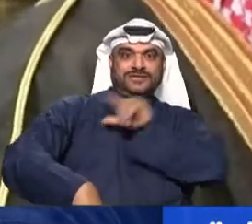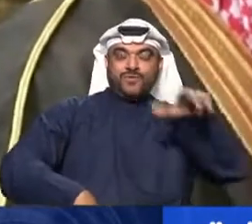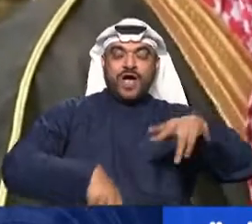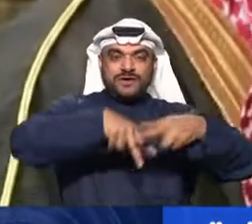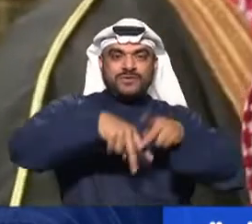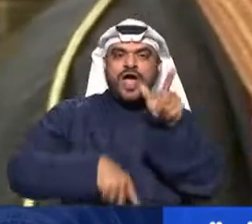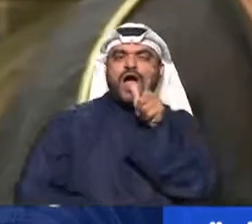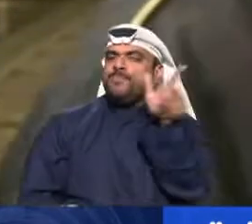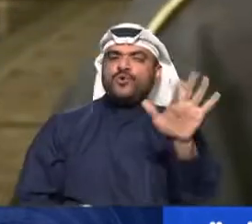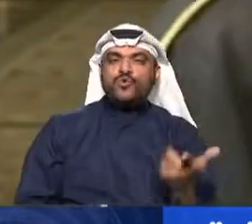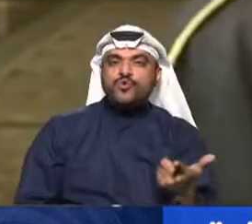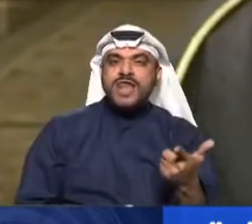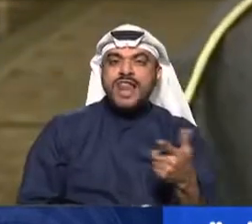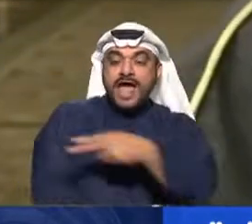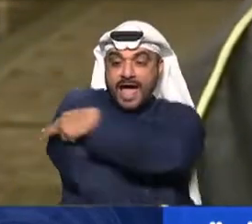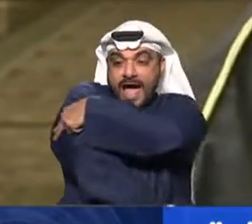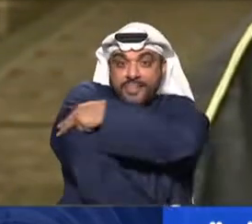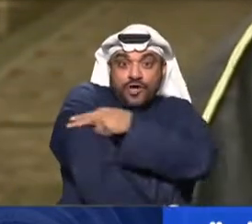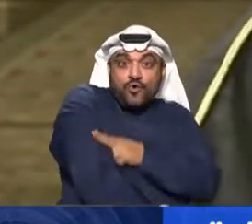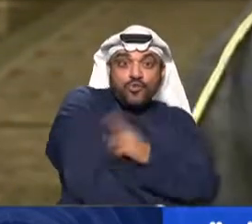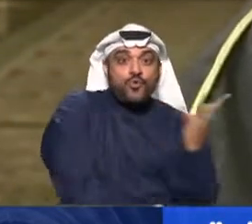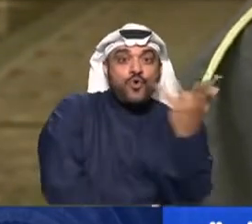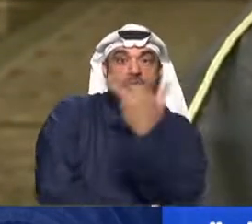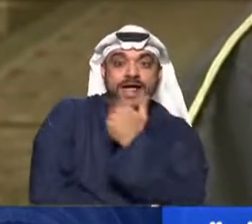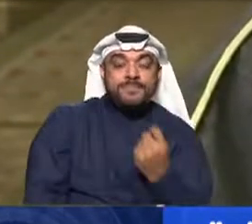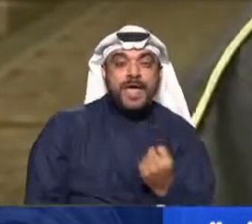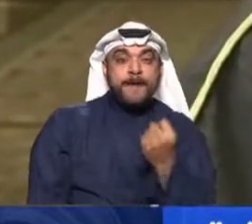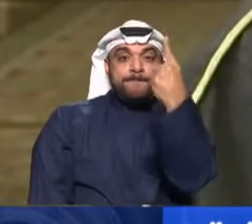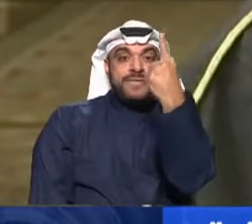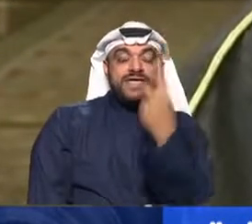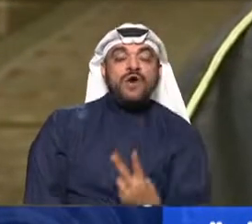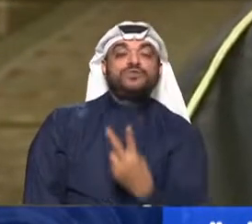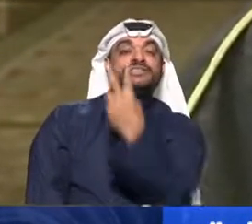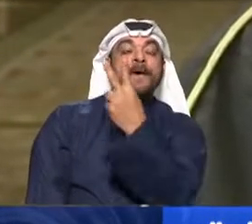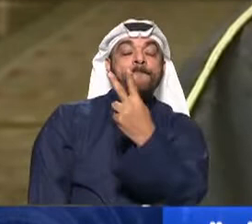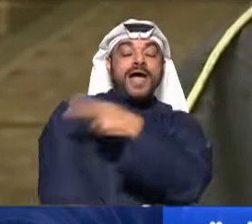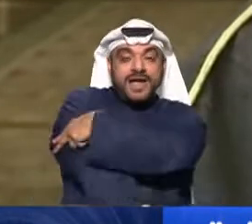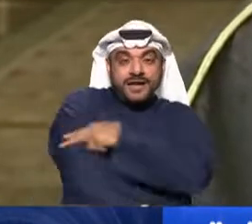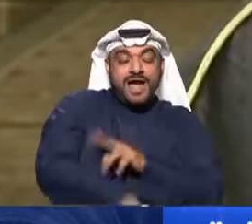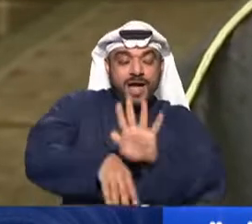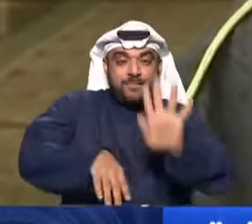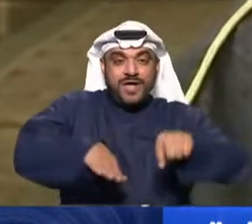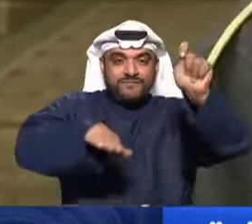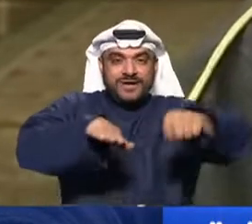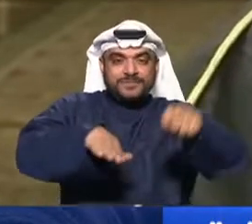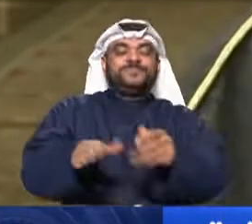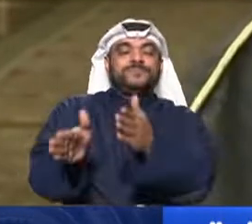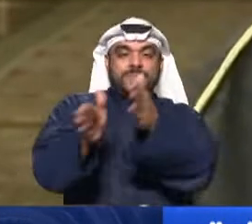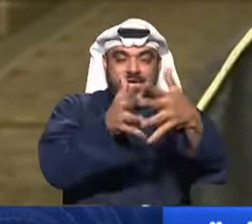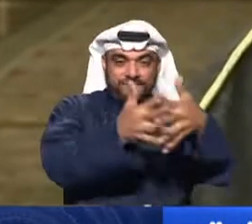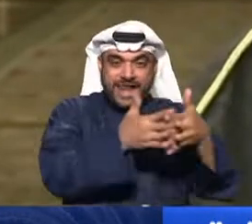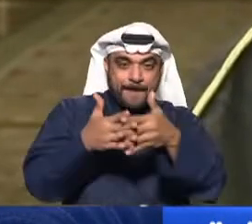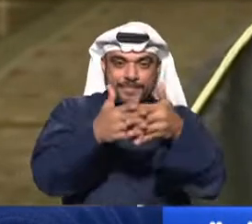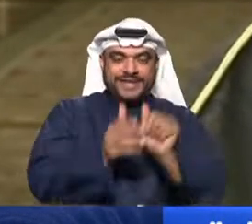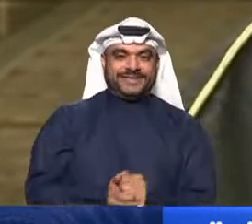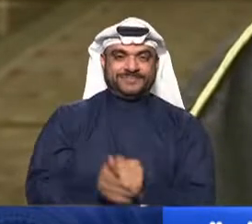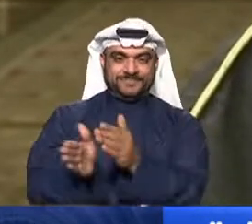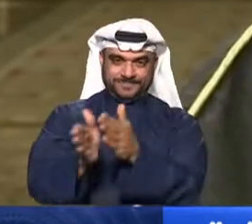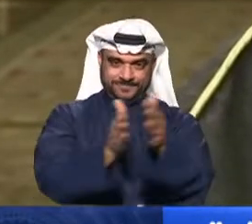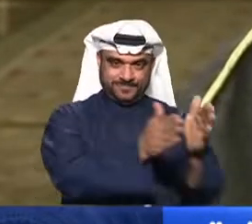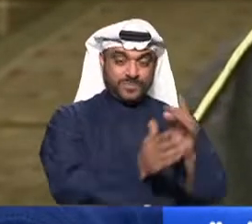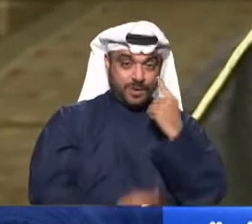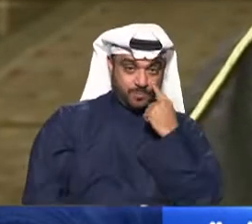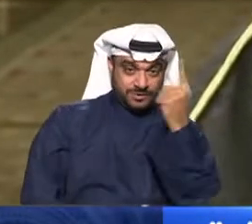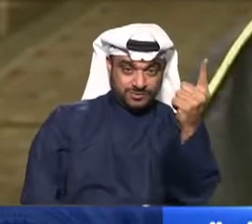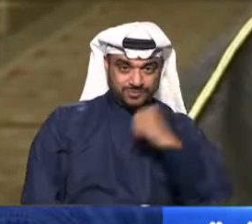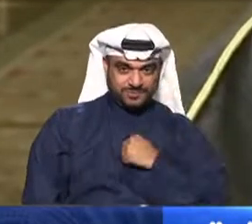كلام 107 نائب في الكونغرس الأمريكي. شو يقولون أيضا في كتابهم؟ إلا أن الصفقة العظمى